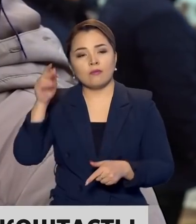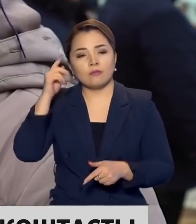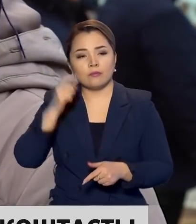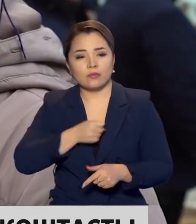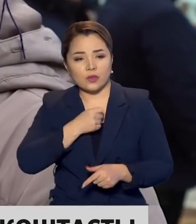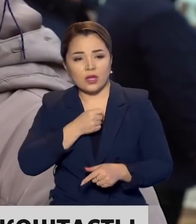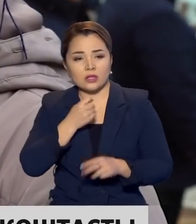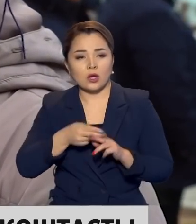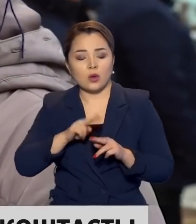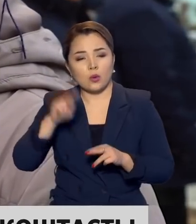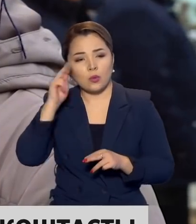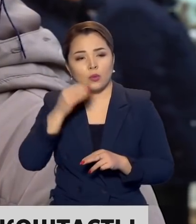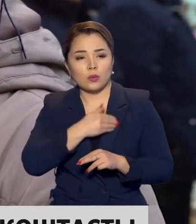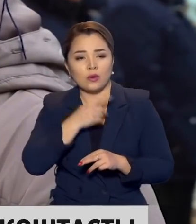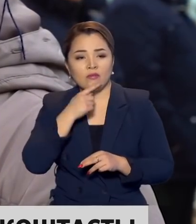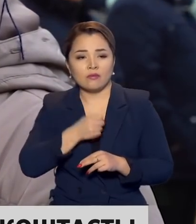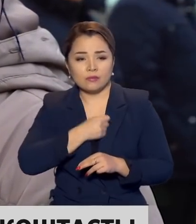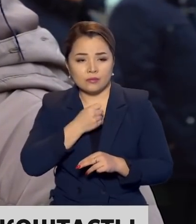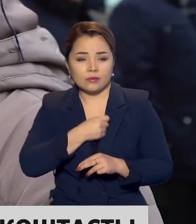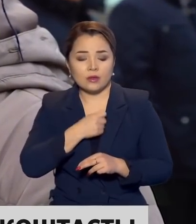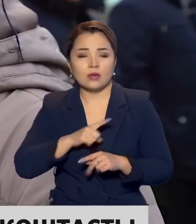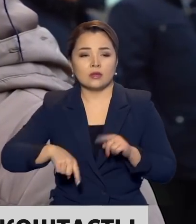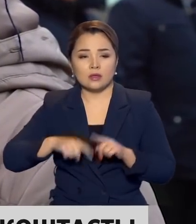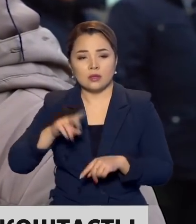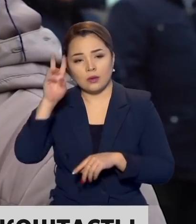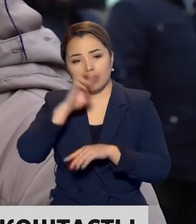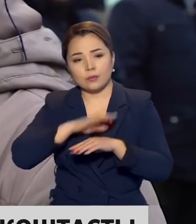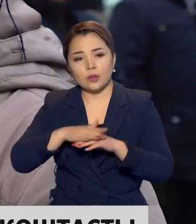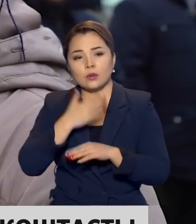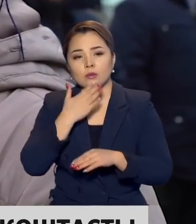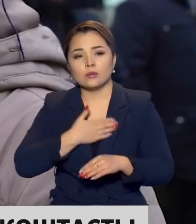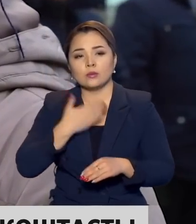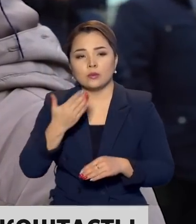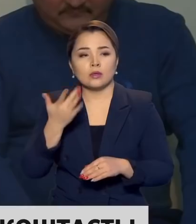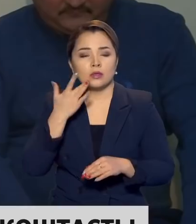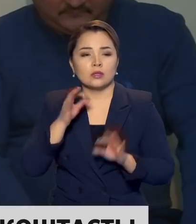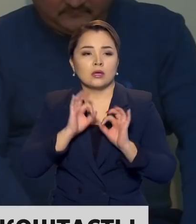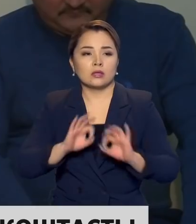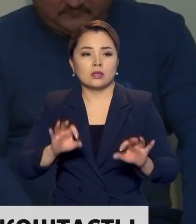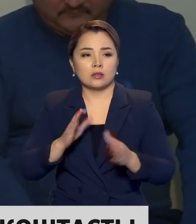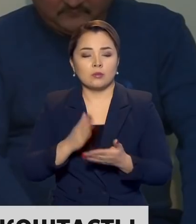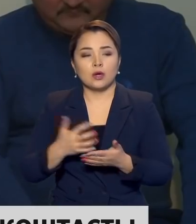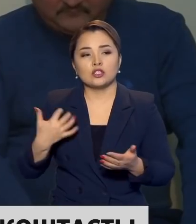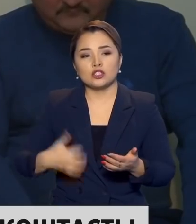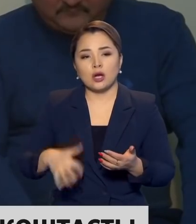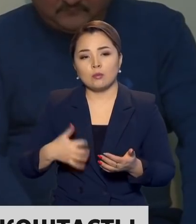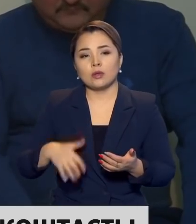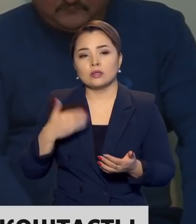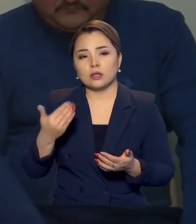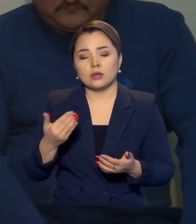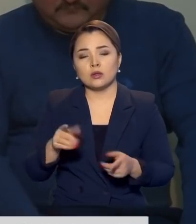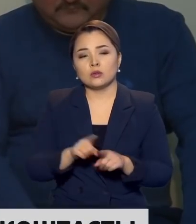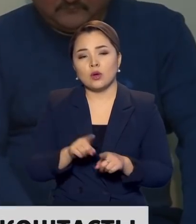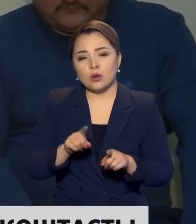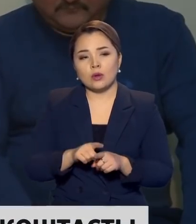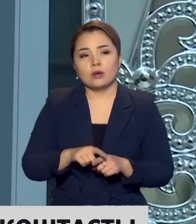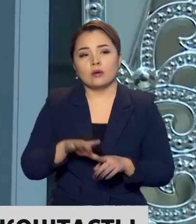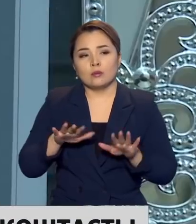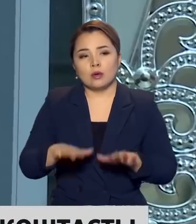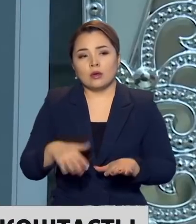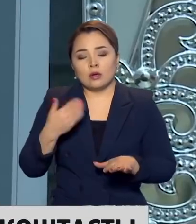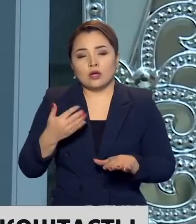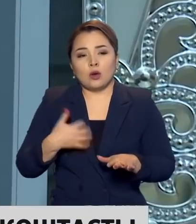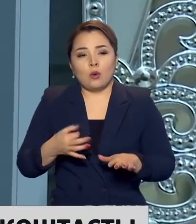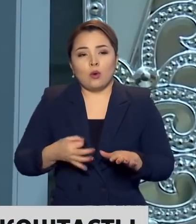военныйды оқиым, елімнің патриотымын деп үнемі қасымда айтып жүреді. Жамбылдық Дастан Әділбайұлы ұлттық қауіпсіздік комитеті